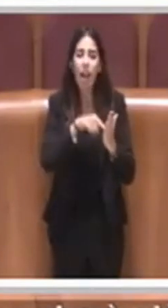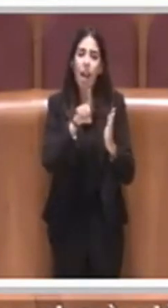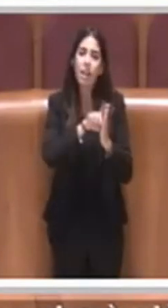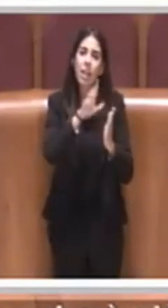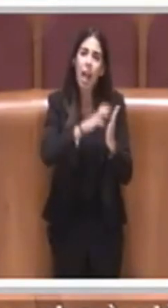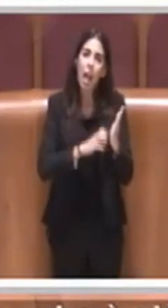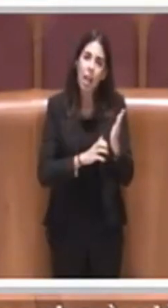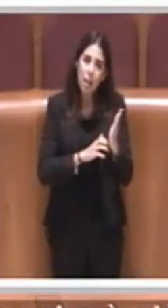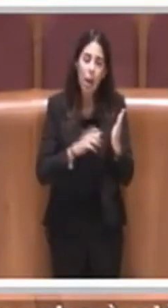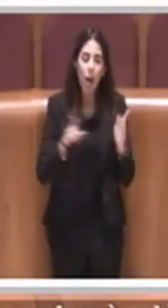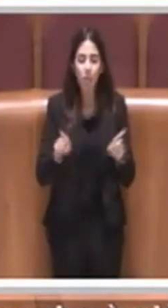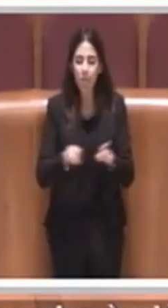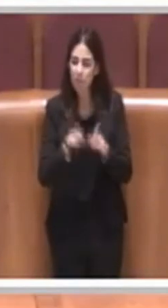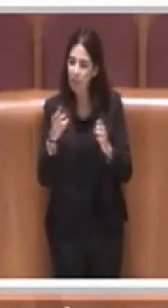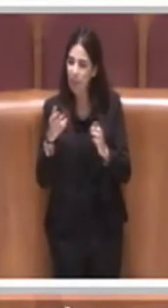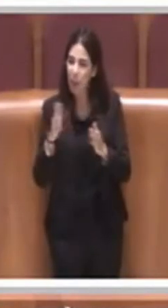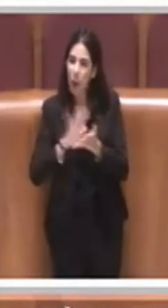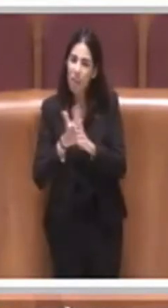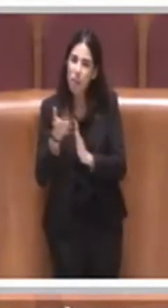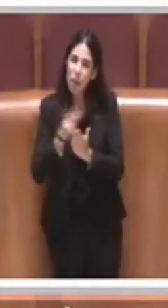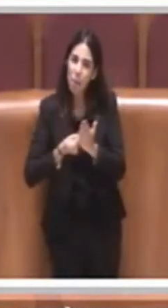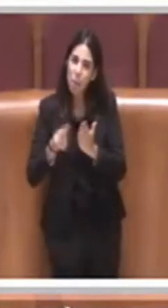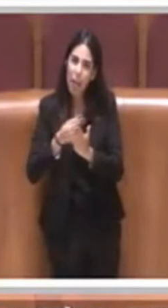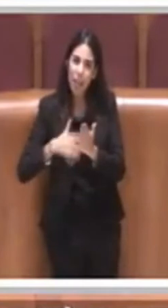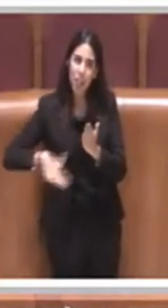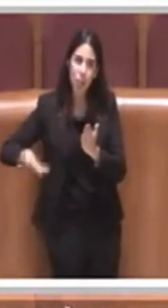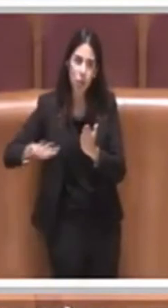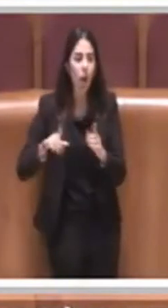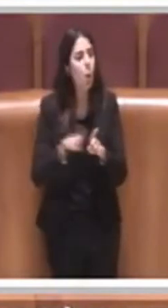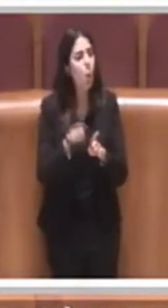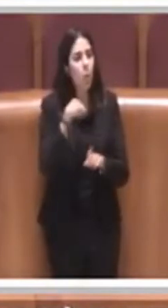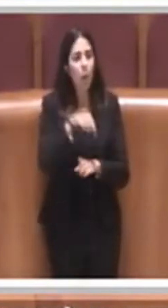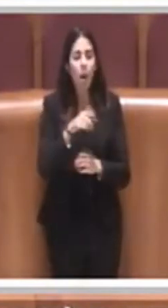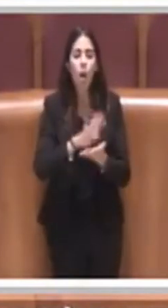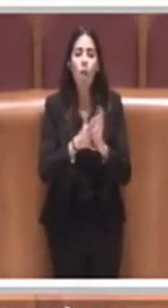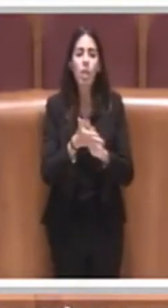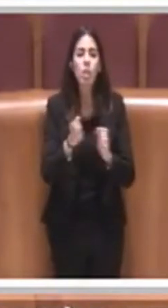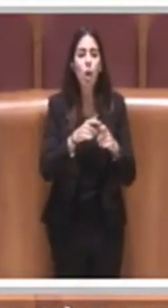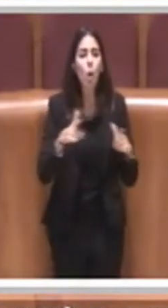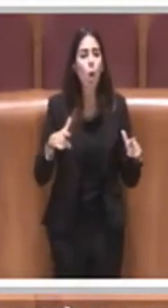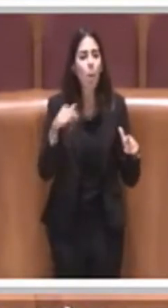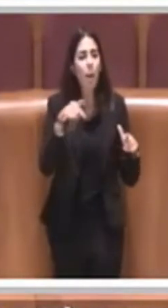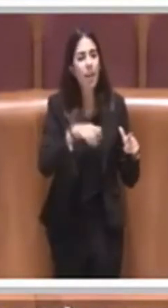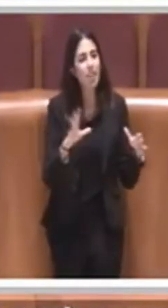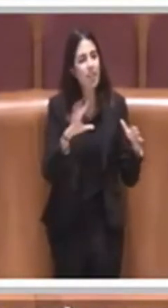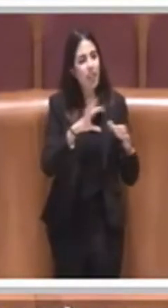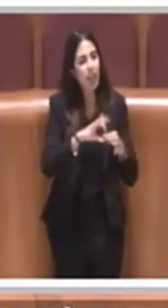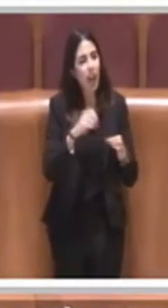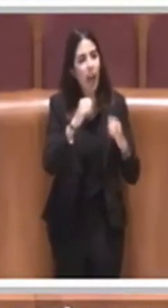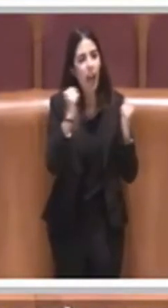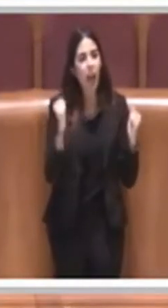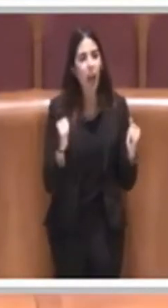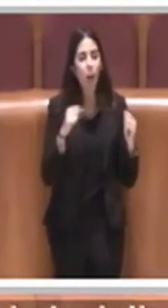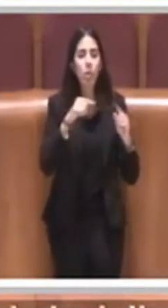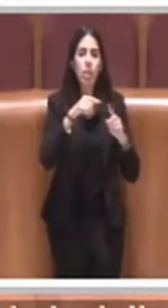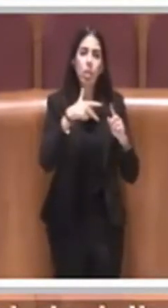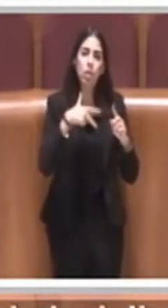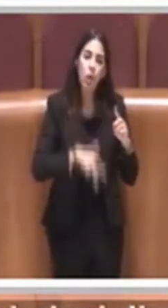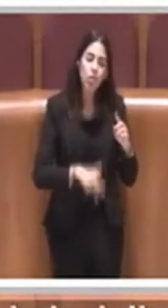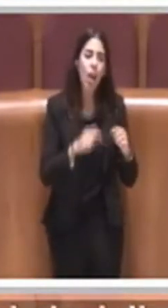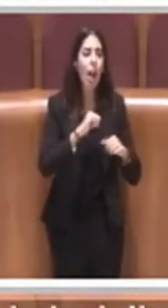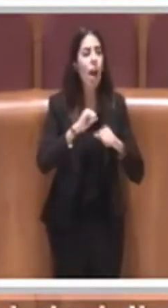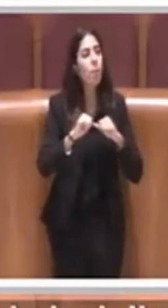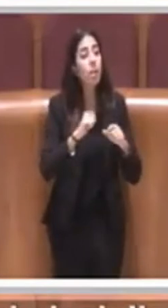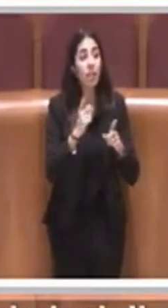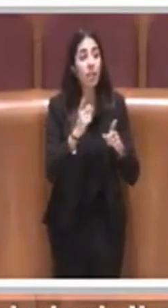piani di zona, anche per queste convenzioni urbanistiche che contengono sul di housing sociale, l'amministrazione debba svolgere